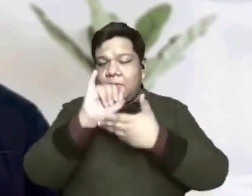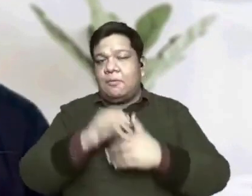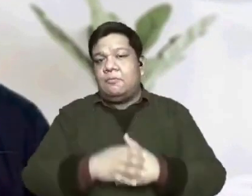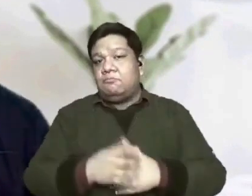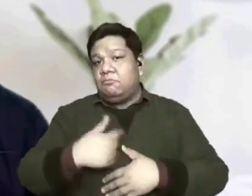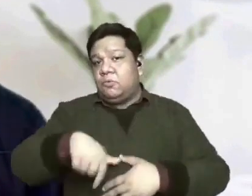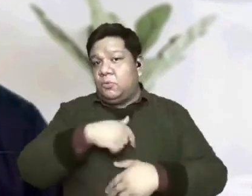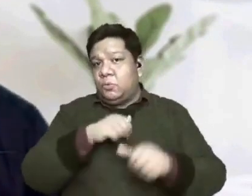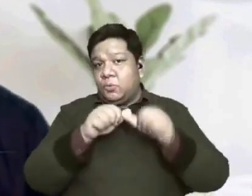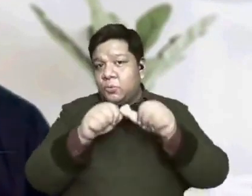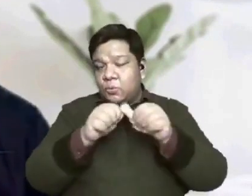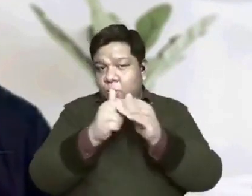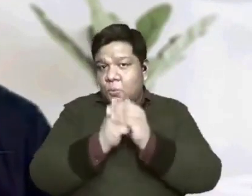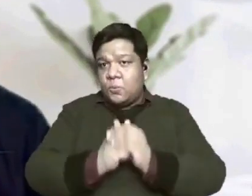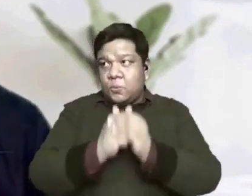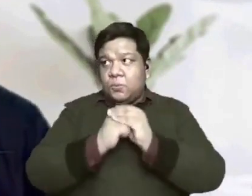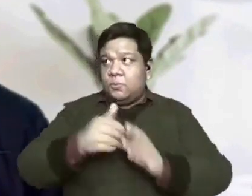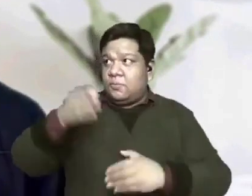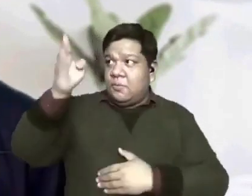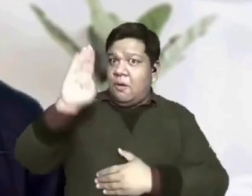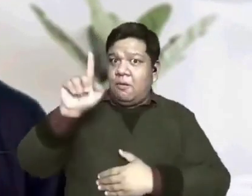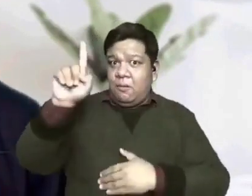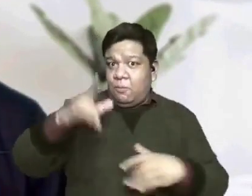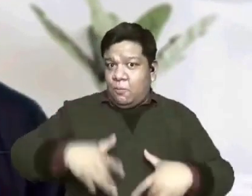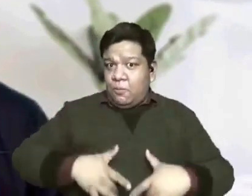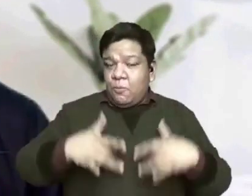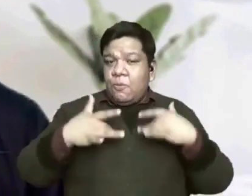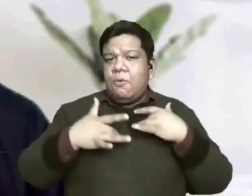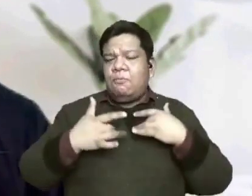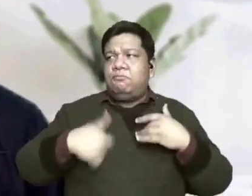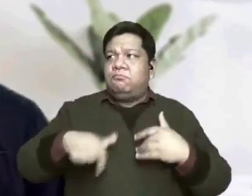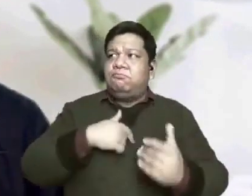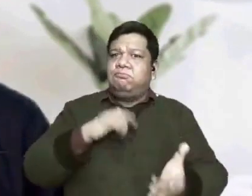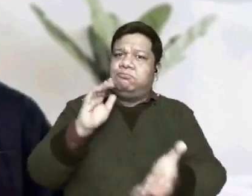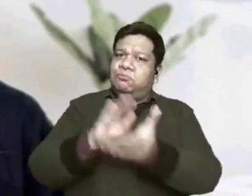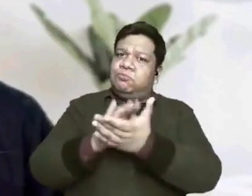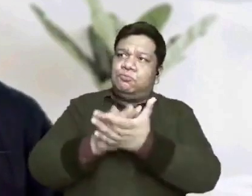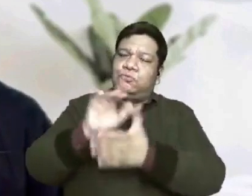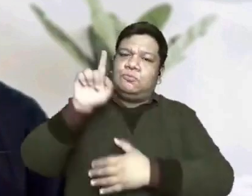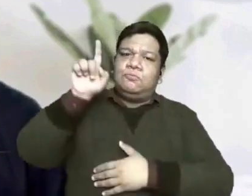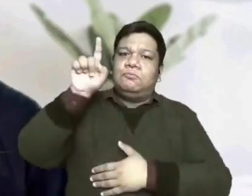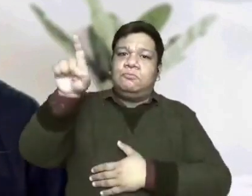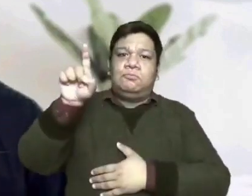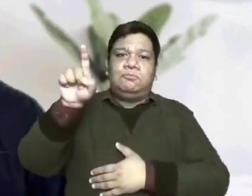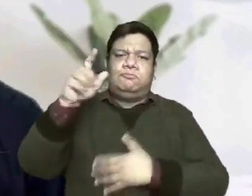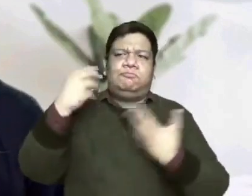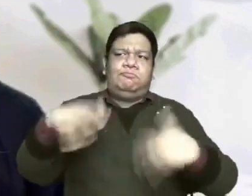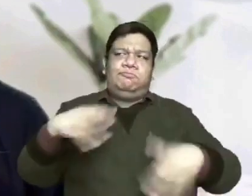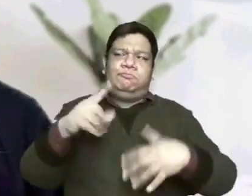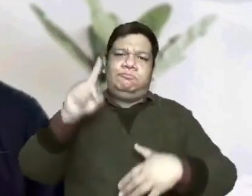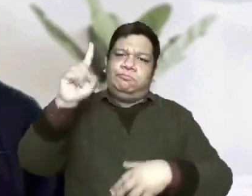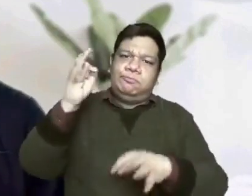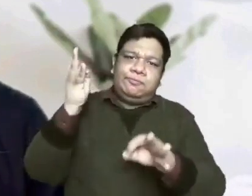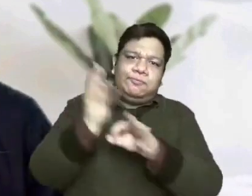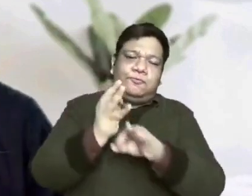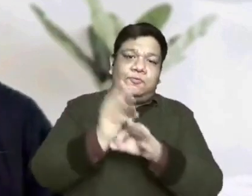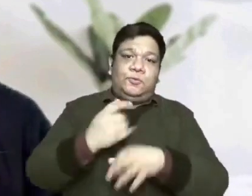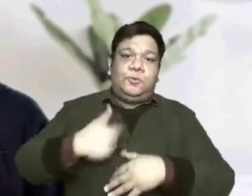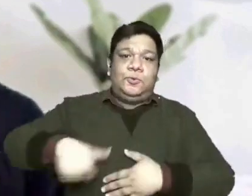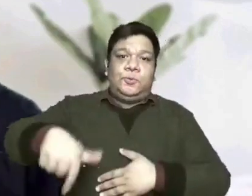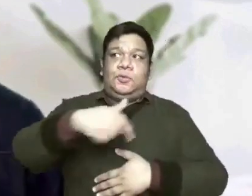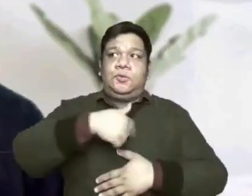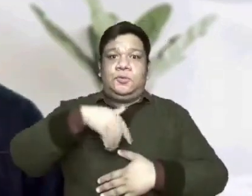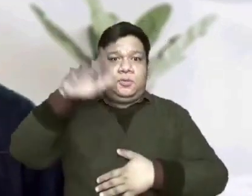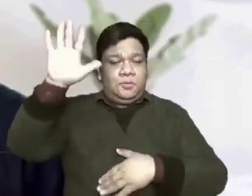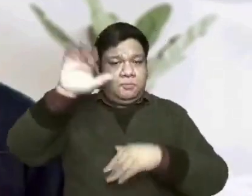pagpatuloy, sa ating panambahan, sa ating Diyos na buhay, atin siyang pinapupurihan sa kanyang katapatan sa atin,